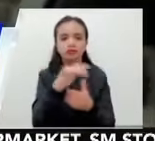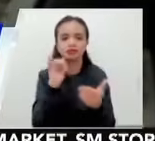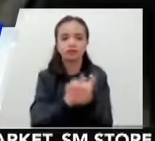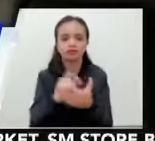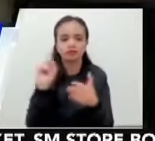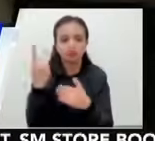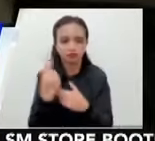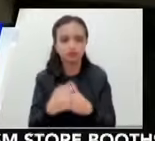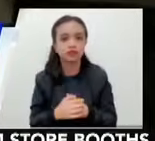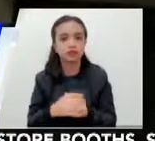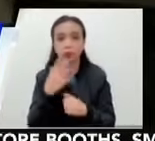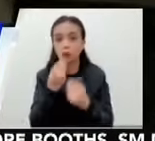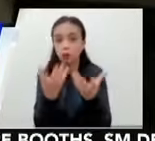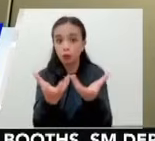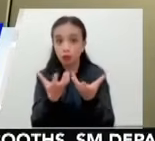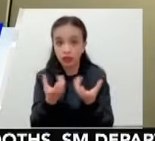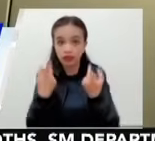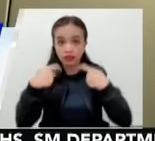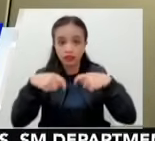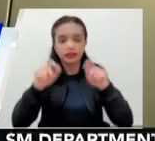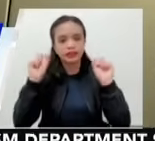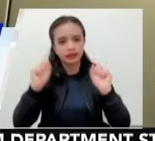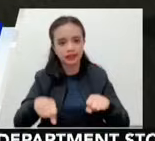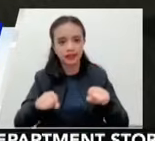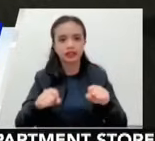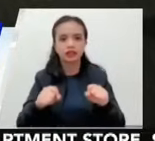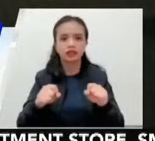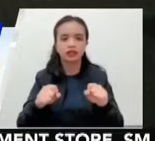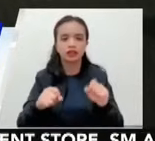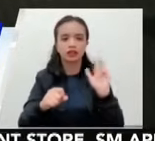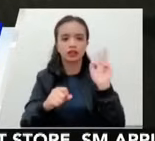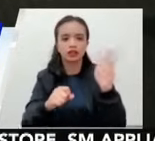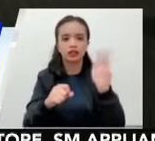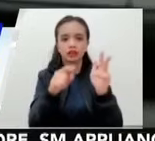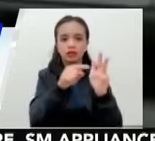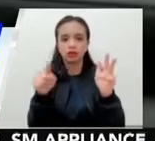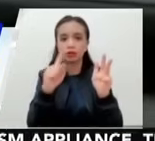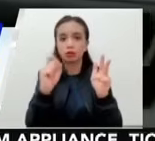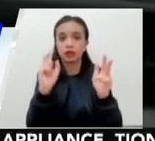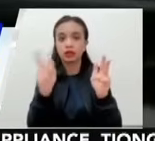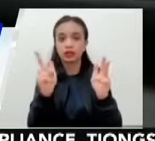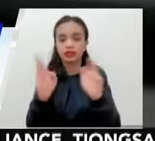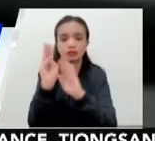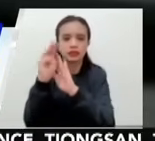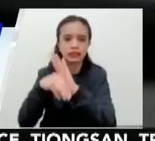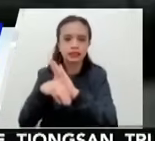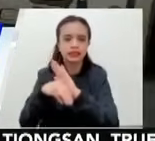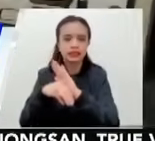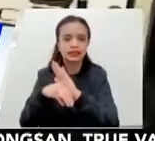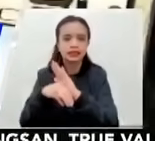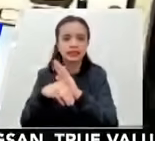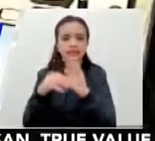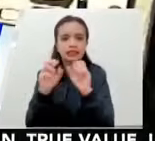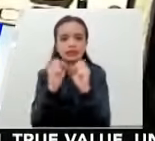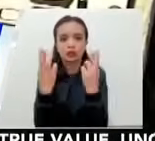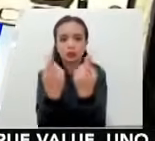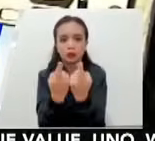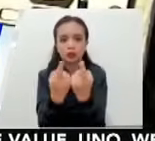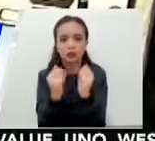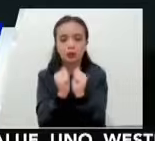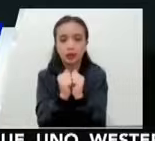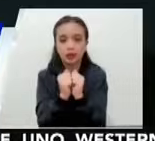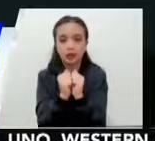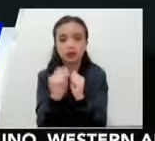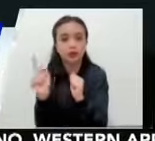nais sumubok, pwedeng mamili mula sa 30 to 120-minute session kasama na ang pre- and post-flight briefing sa